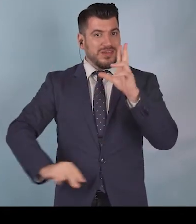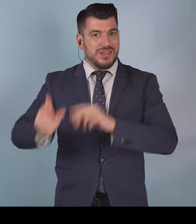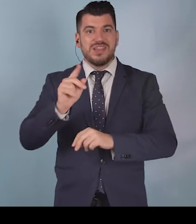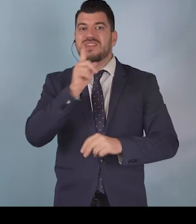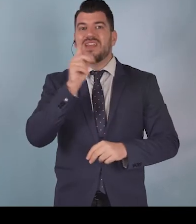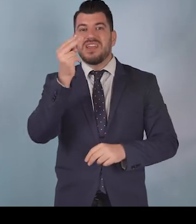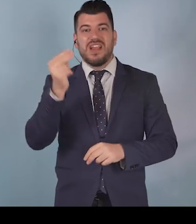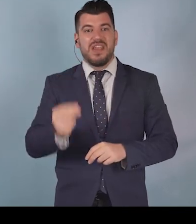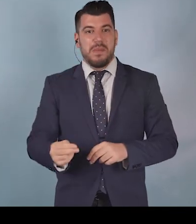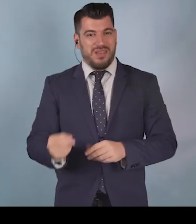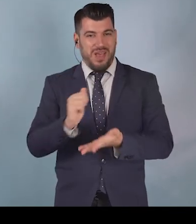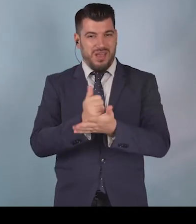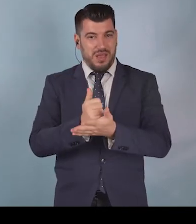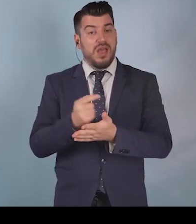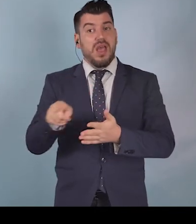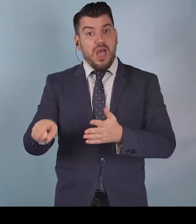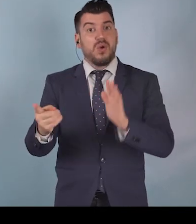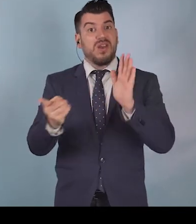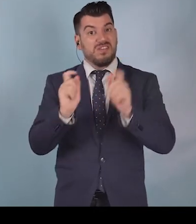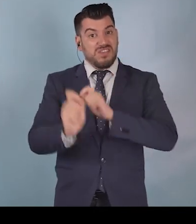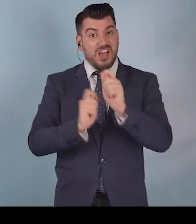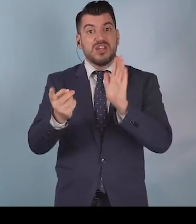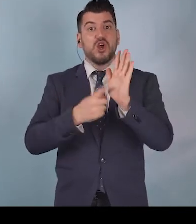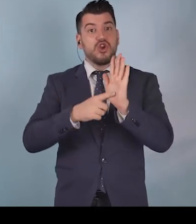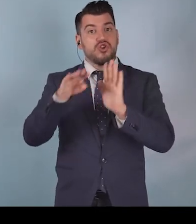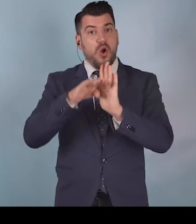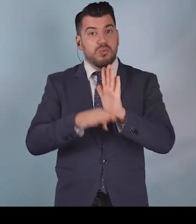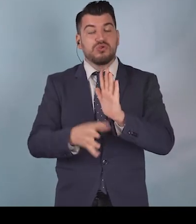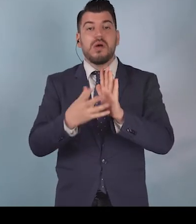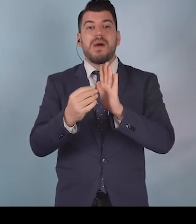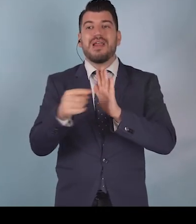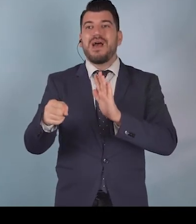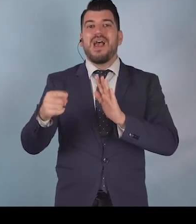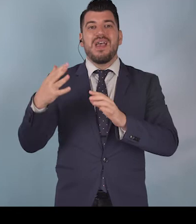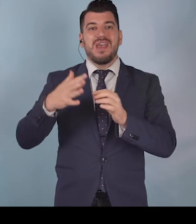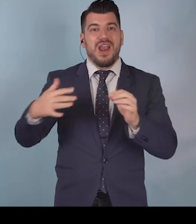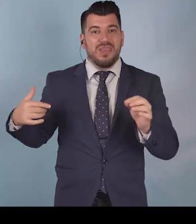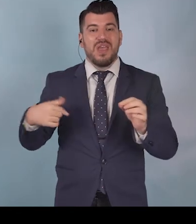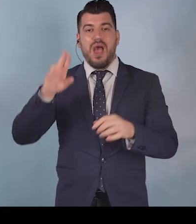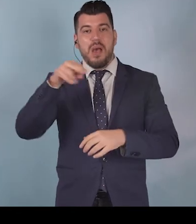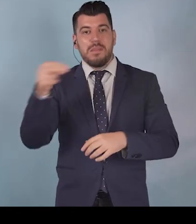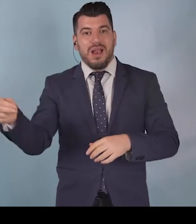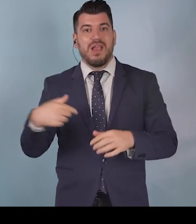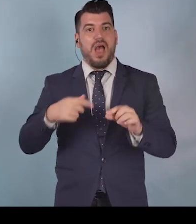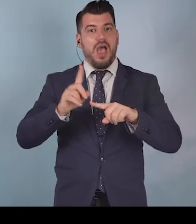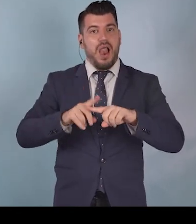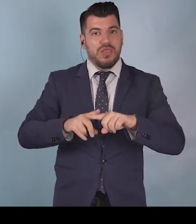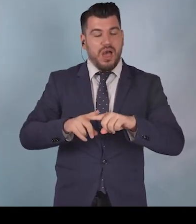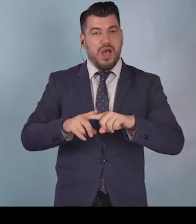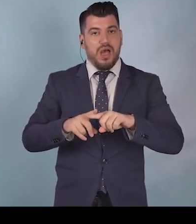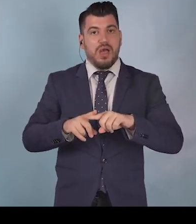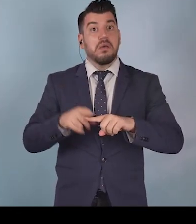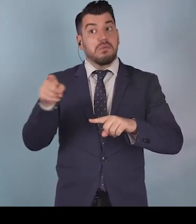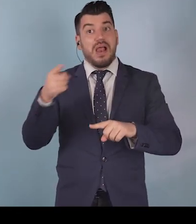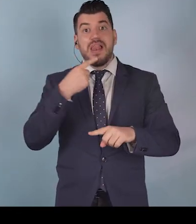τελευταία χρόνια έχουν συζητήσει για το θέμα, έχουν αυξήσει τα δικαιώματα, έχουν αναλάβει οι νομαθητικές πρωτοβουλίες, σαν την Ιρλανδία, τη Μάλτα και την